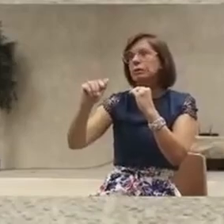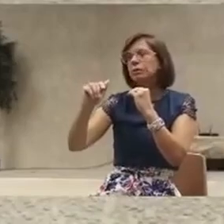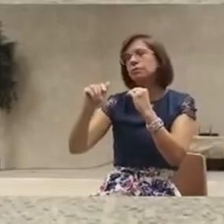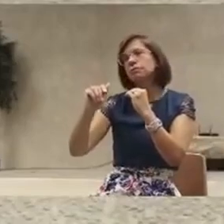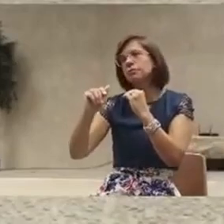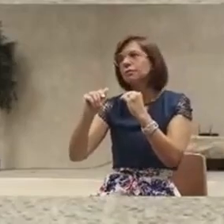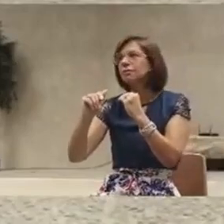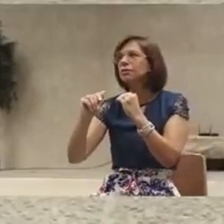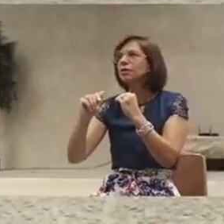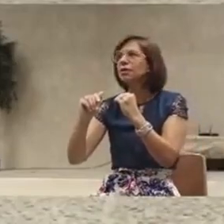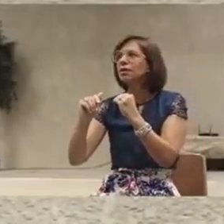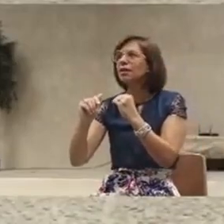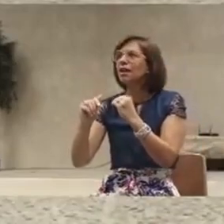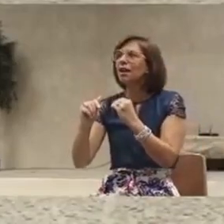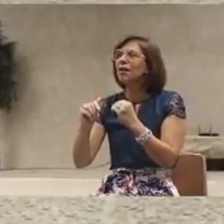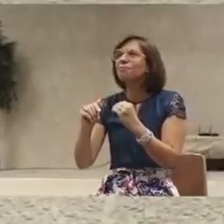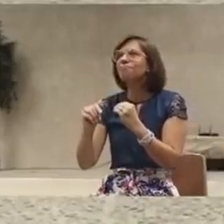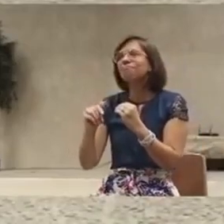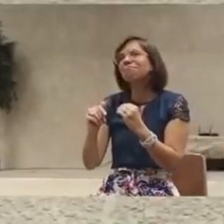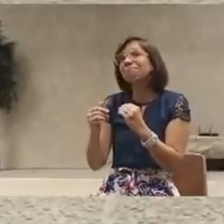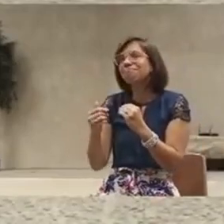vraiment agréable.